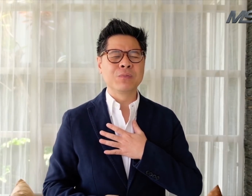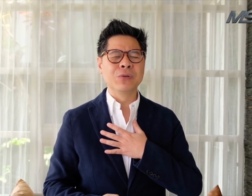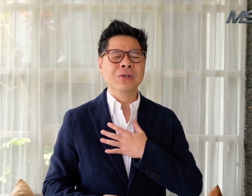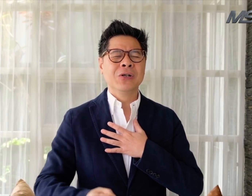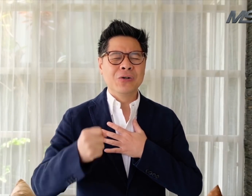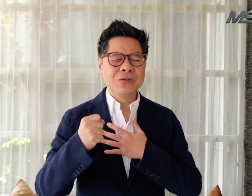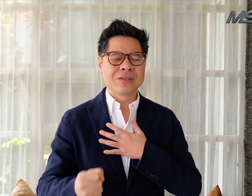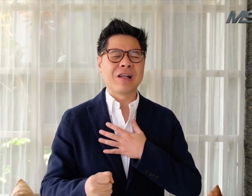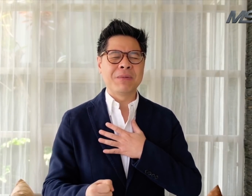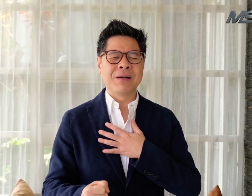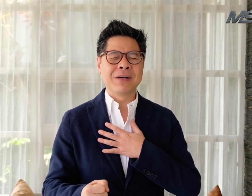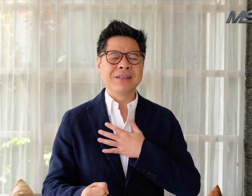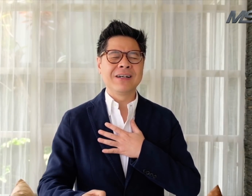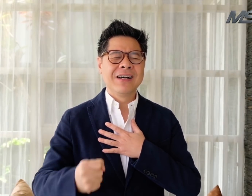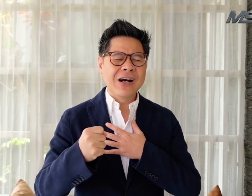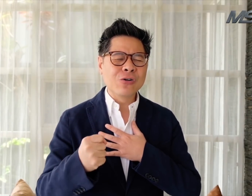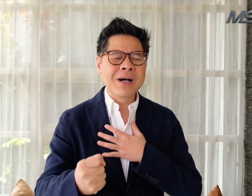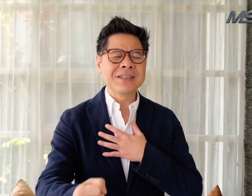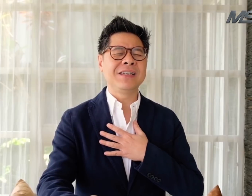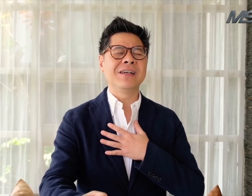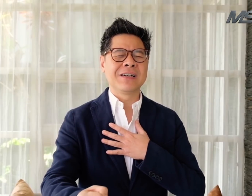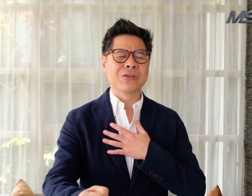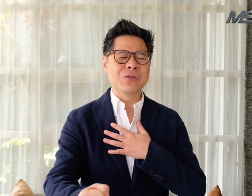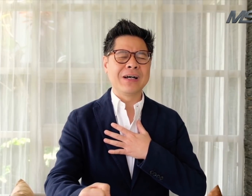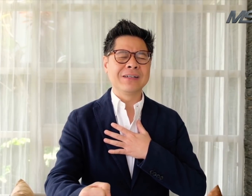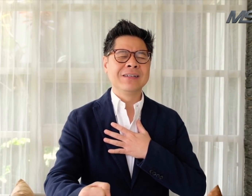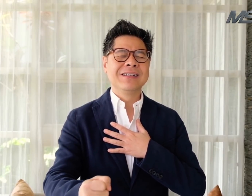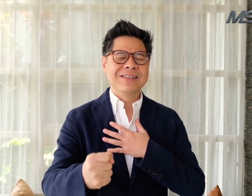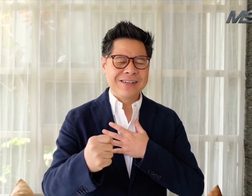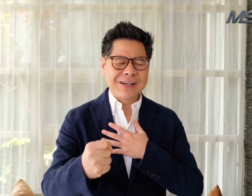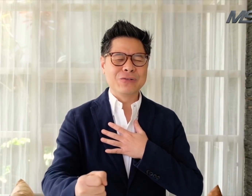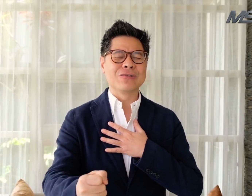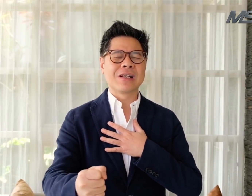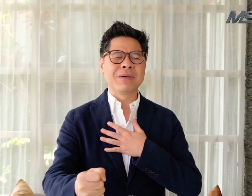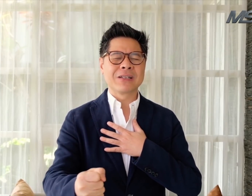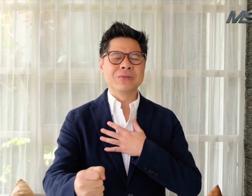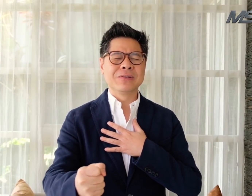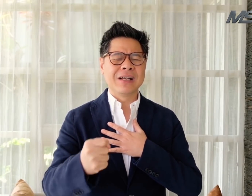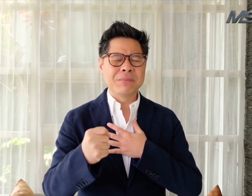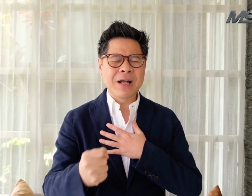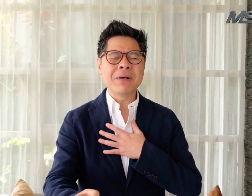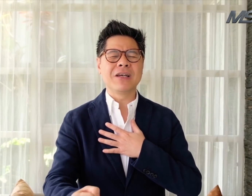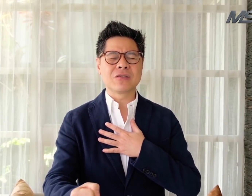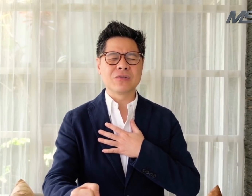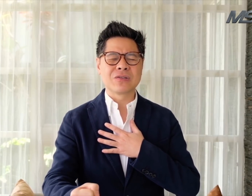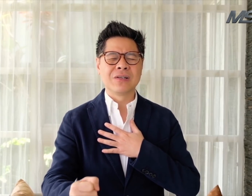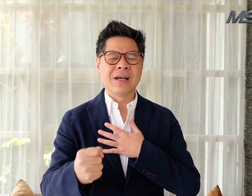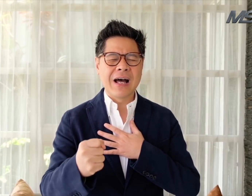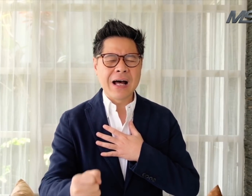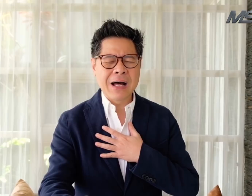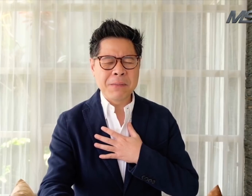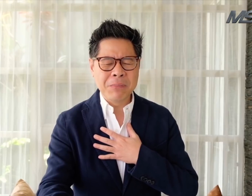dalam hidupku untuk selama-lamanya. Aku mengasihi Engkau Tuhan, Engkau Juru Selamatku. Dalam nama